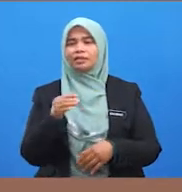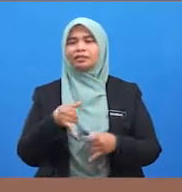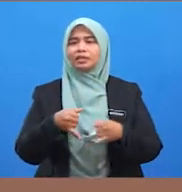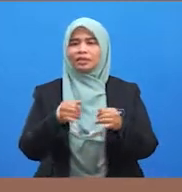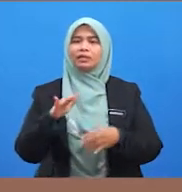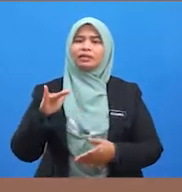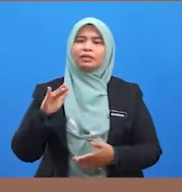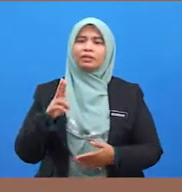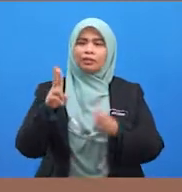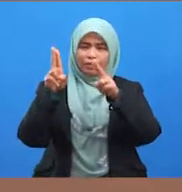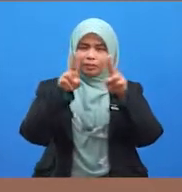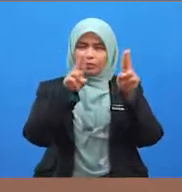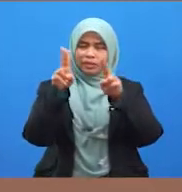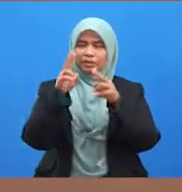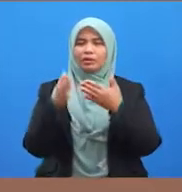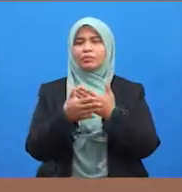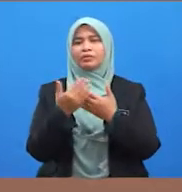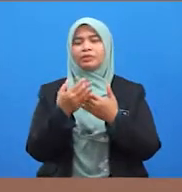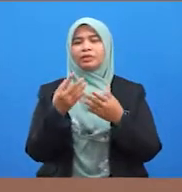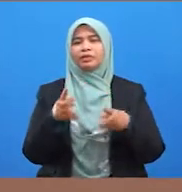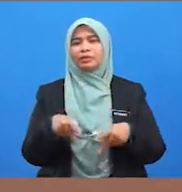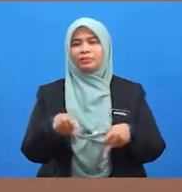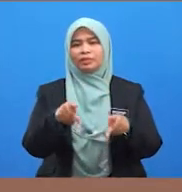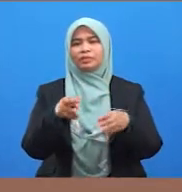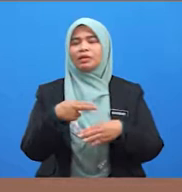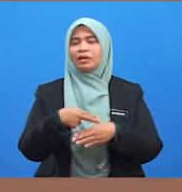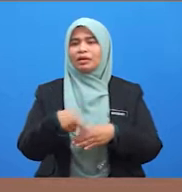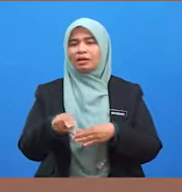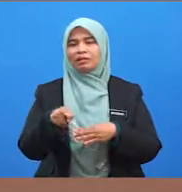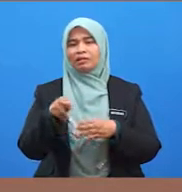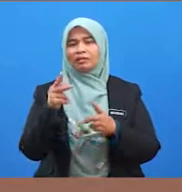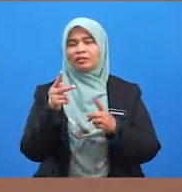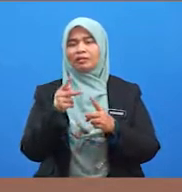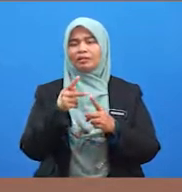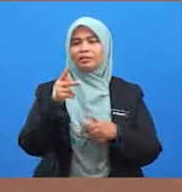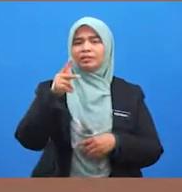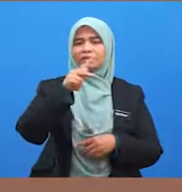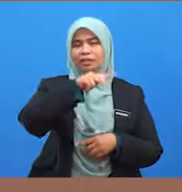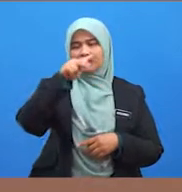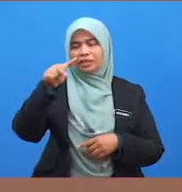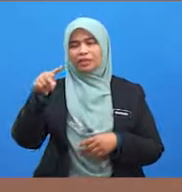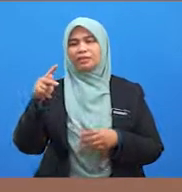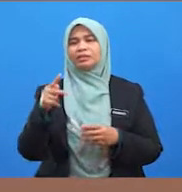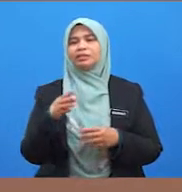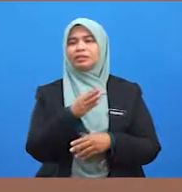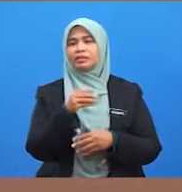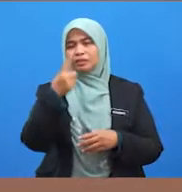memudahkan proses pengangkutan bahan mentah dari sumbernya ke kilang dan barangan siap ke